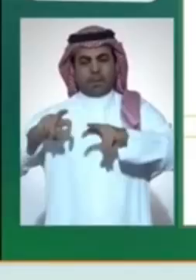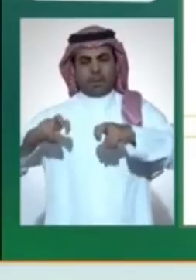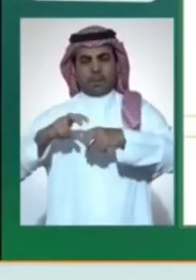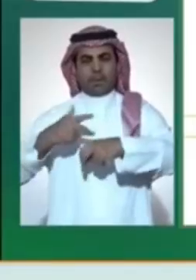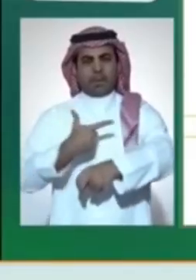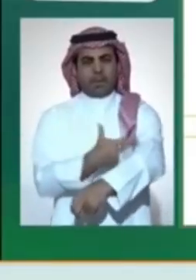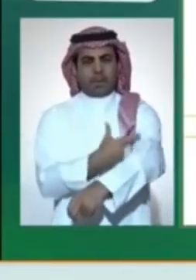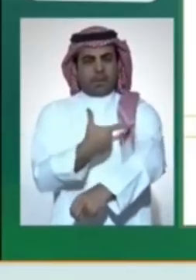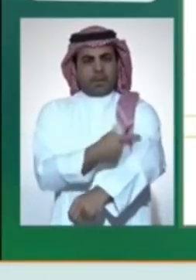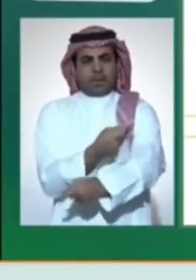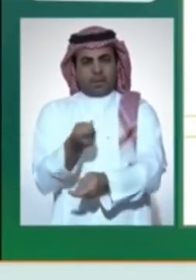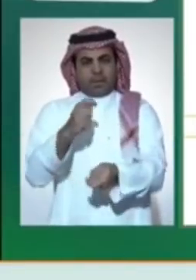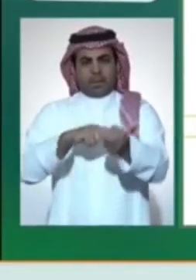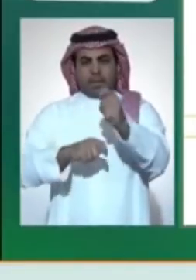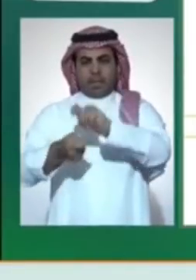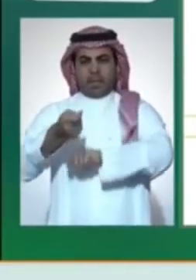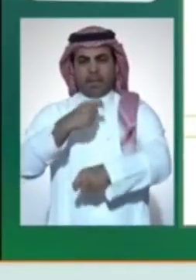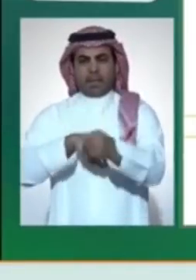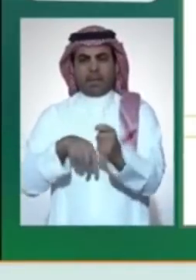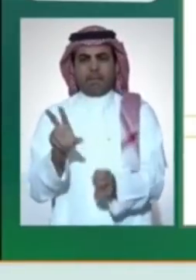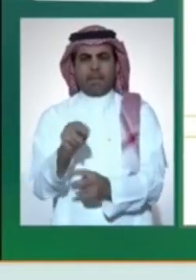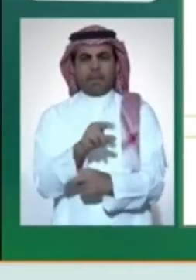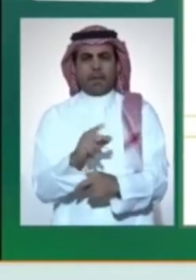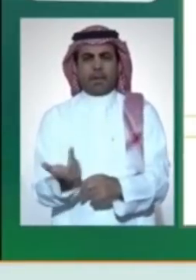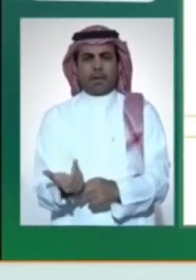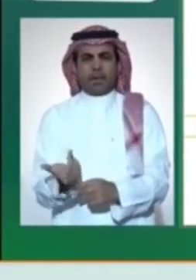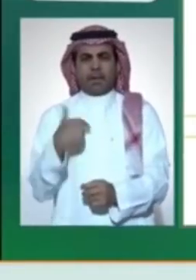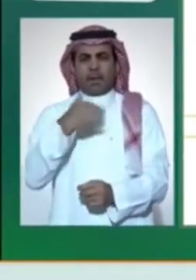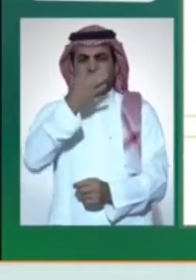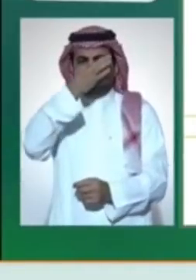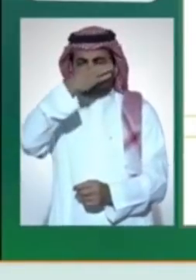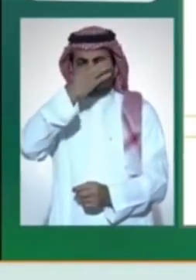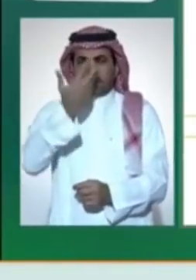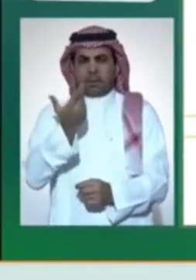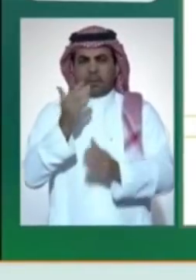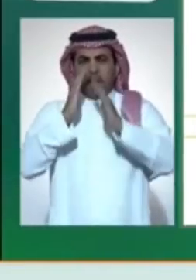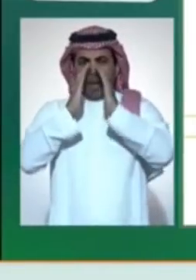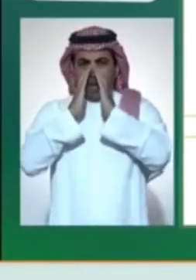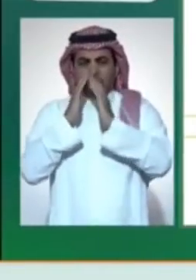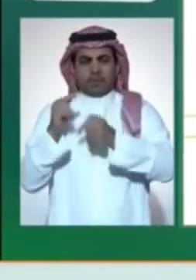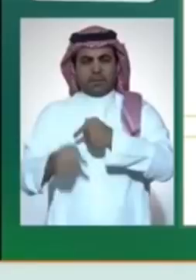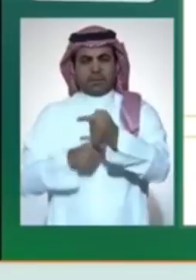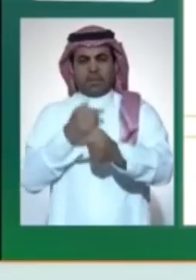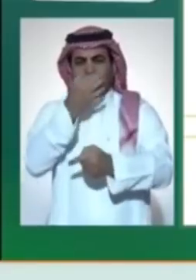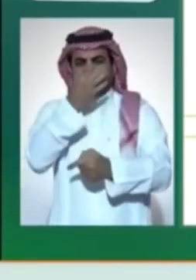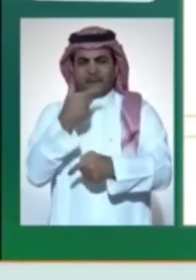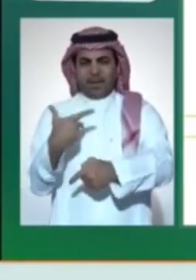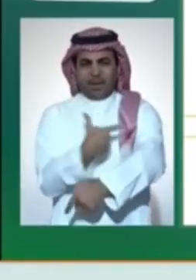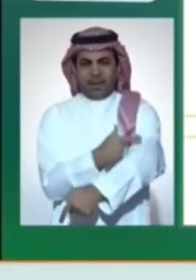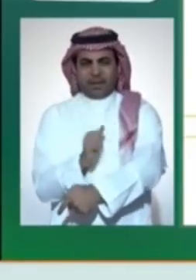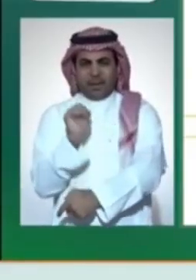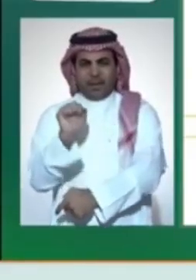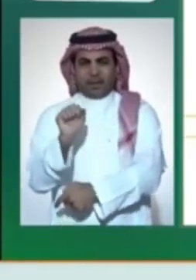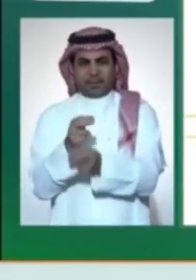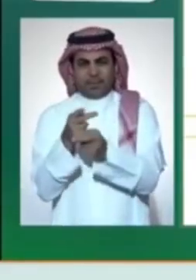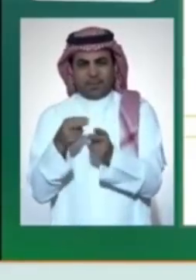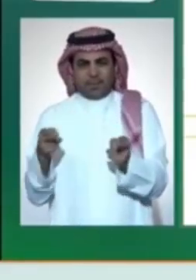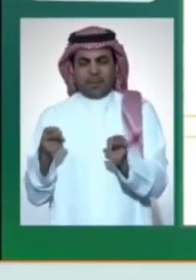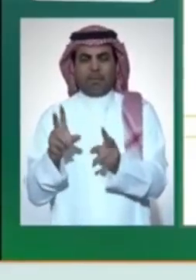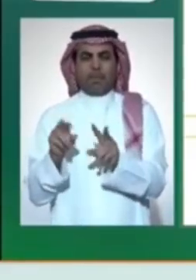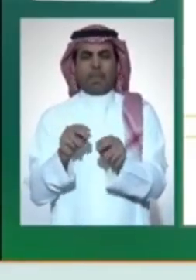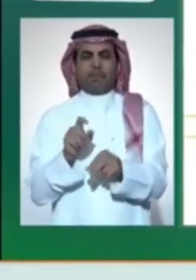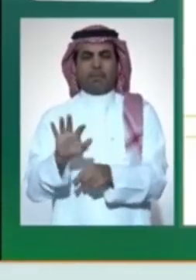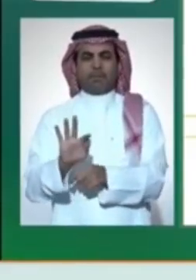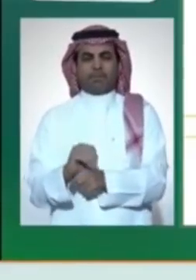لقاحات مختلفة ومتجددة، مثل اللي يصير الآن معنا مثلا في الإنفلونزا الموسمية. العلاج لا